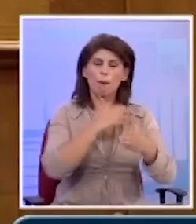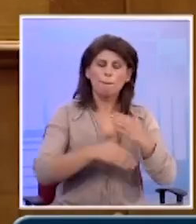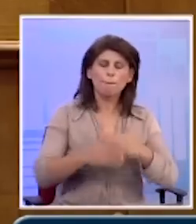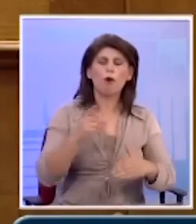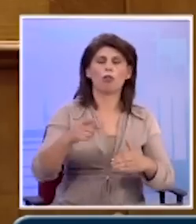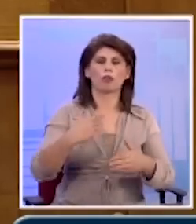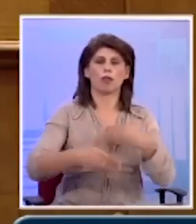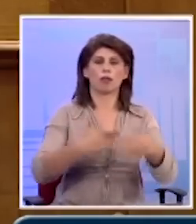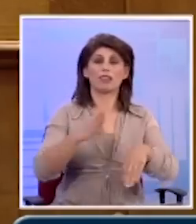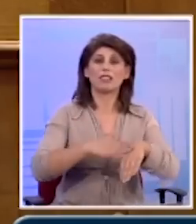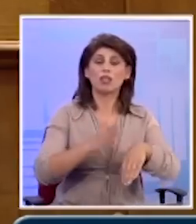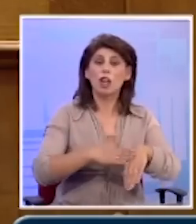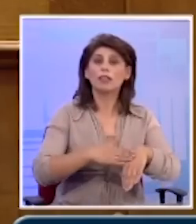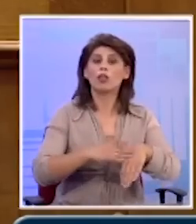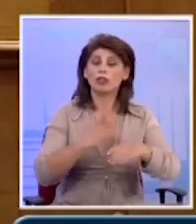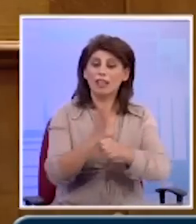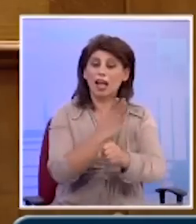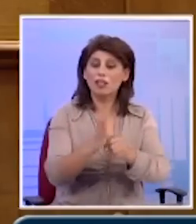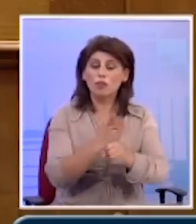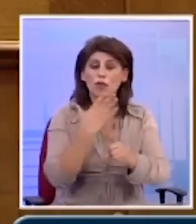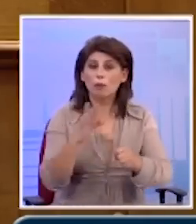διαδικασία αναζήτησης των αιτιών της καταστροφής.